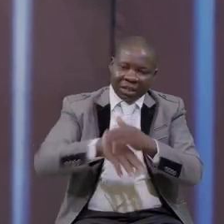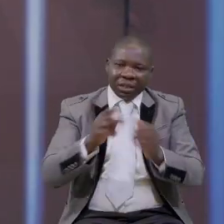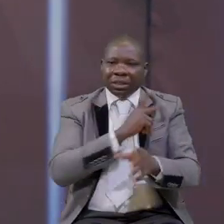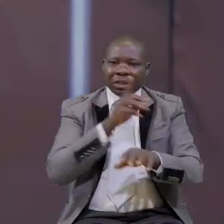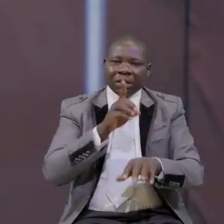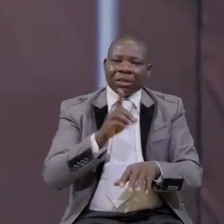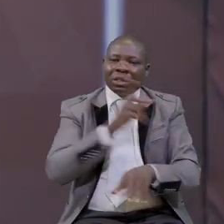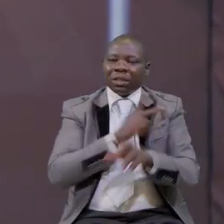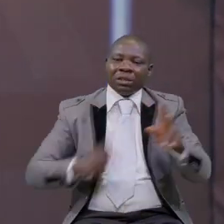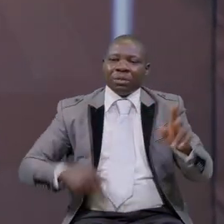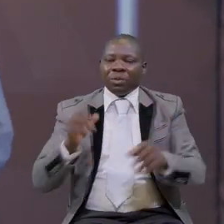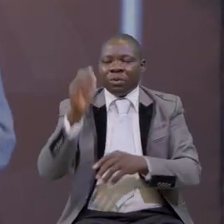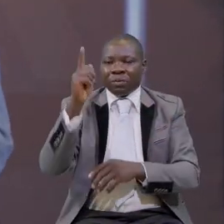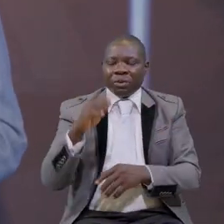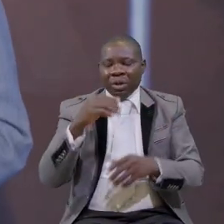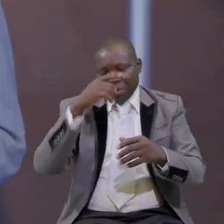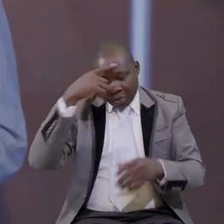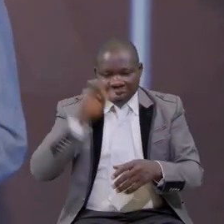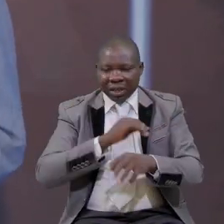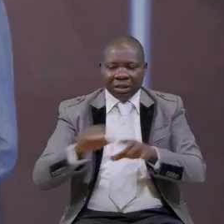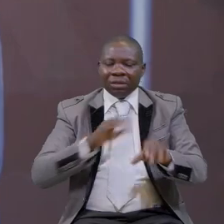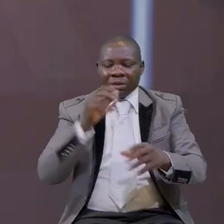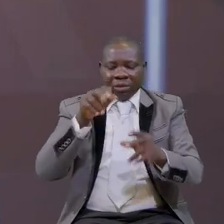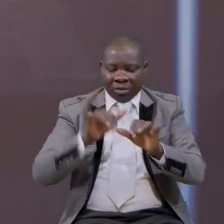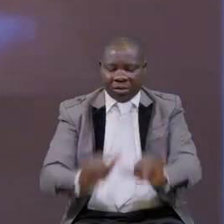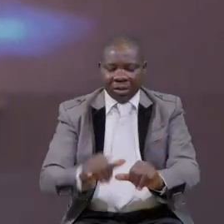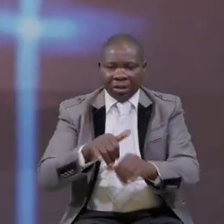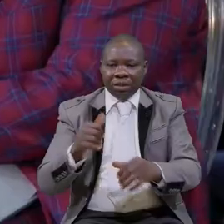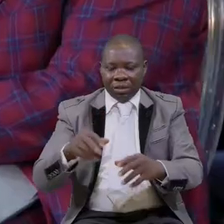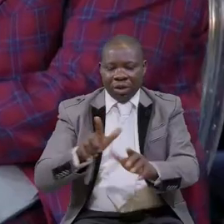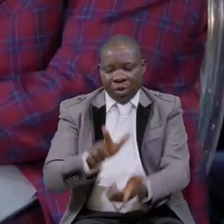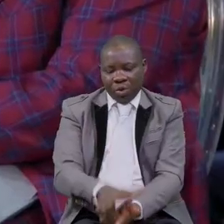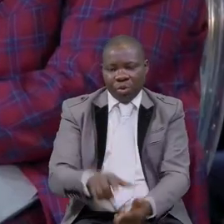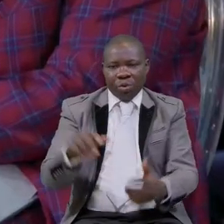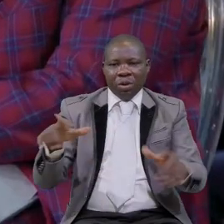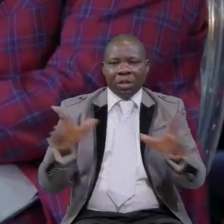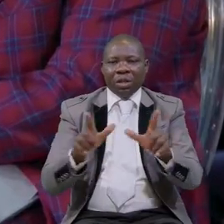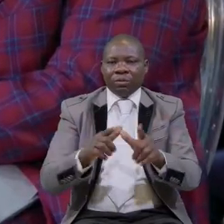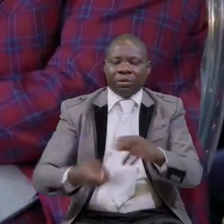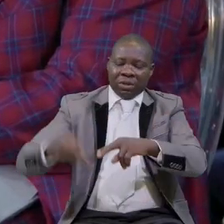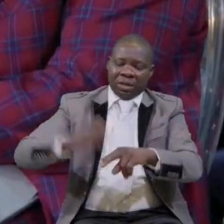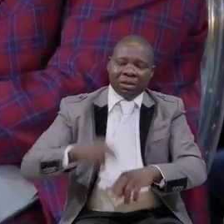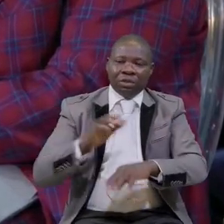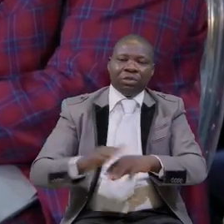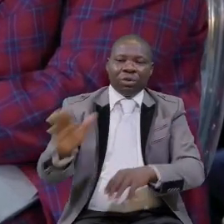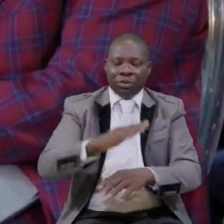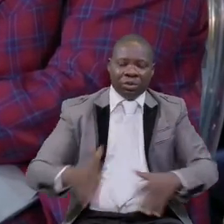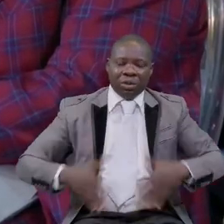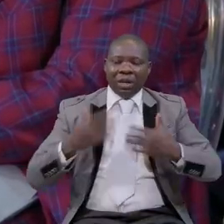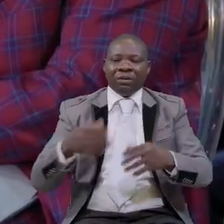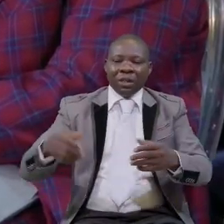que je ne suis pas resté à l'étape initiale, accroissement dans ta vie, accroissement dans